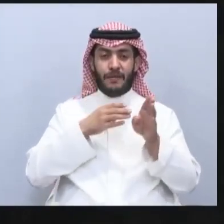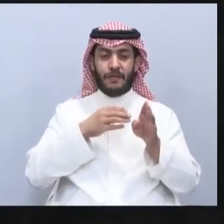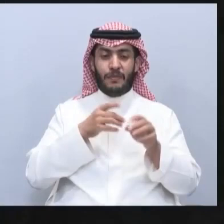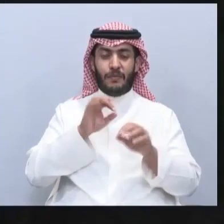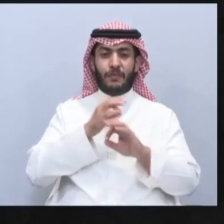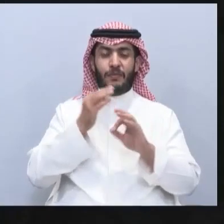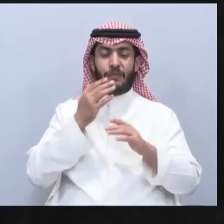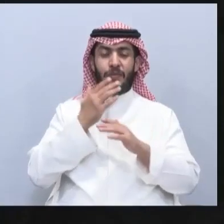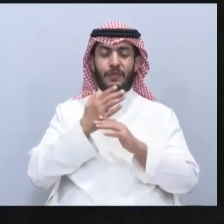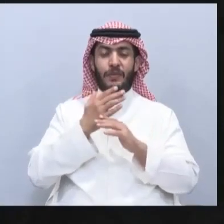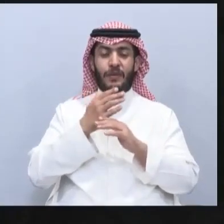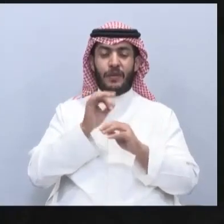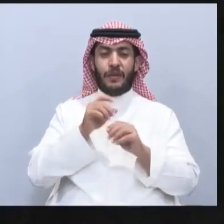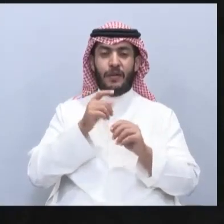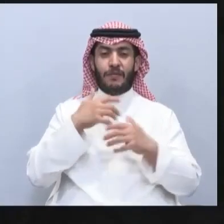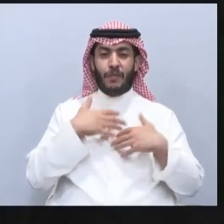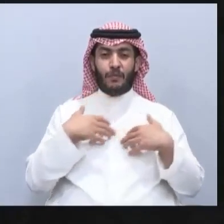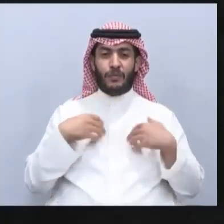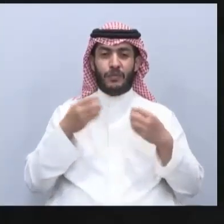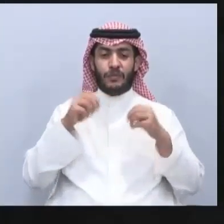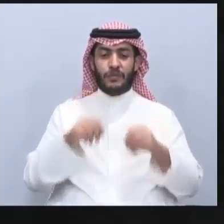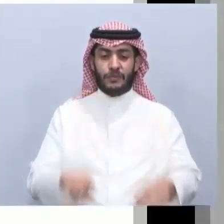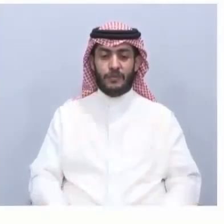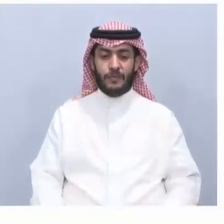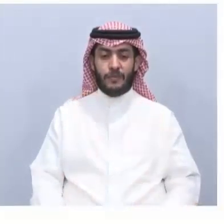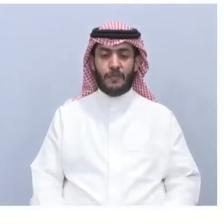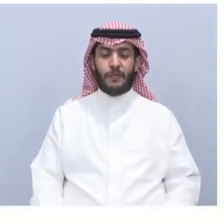واظهارا منهم للفرح والسرور